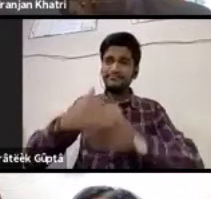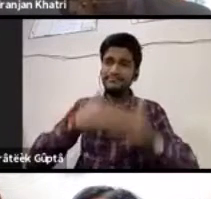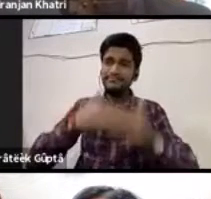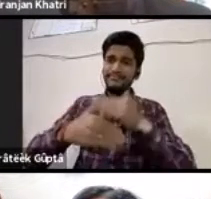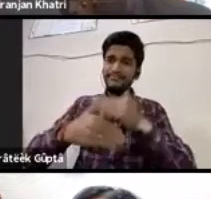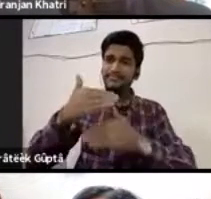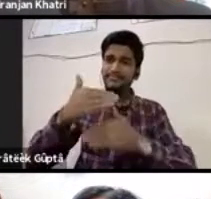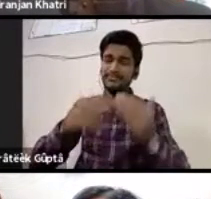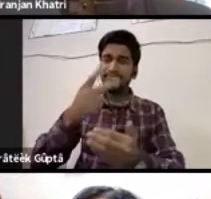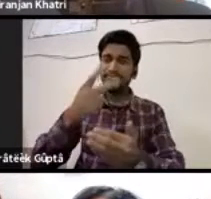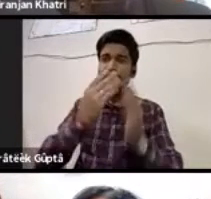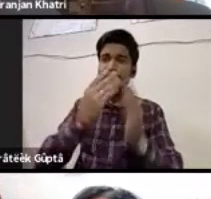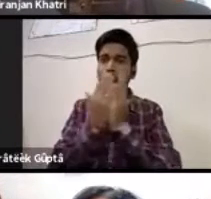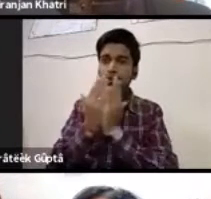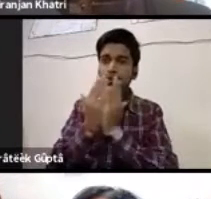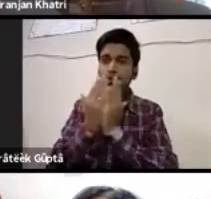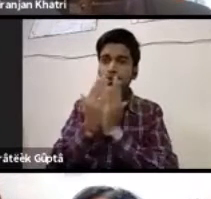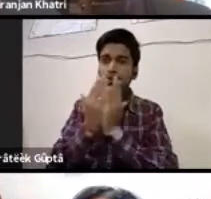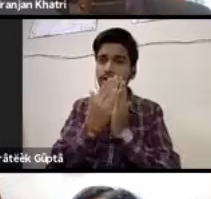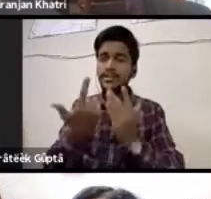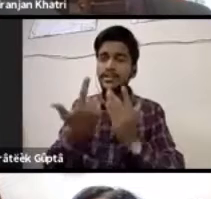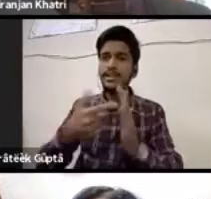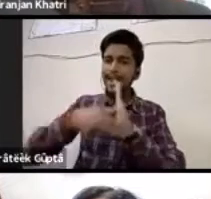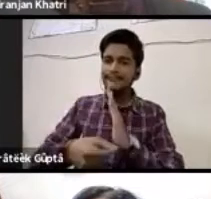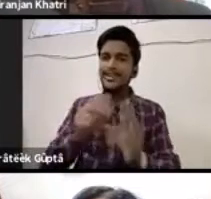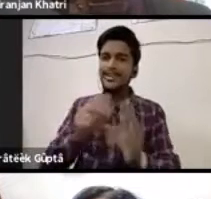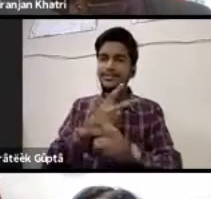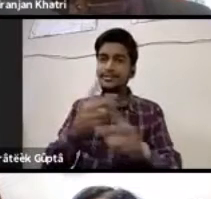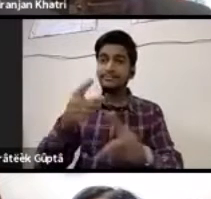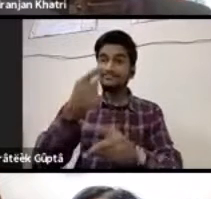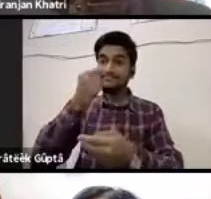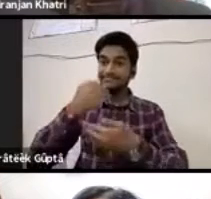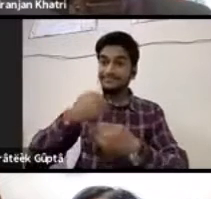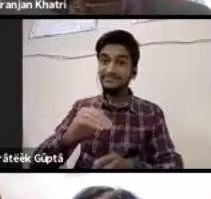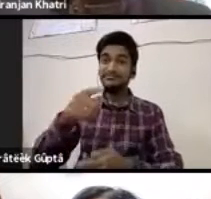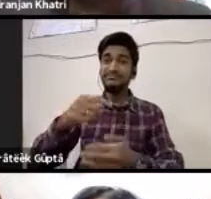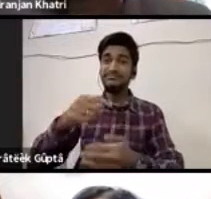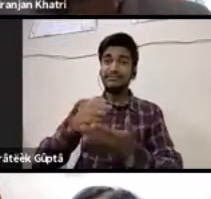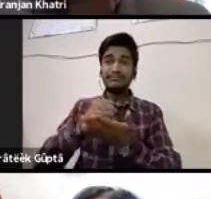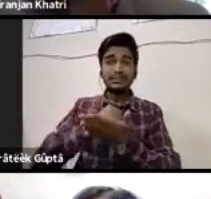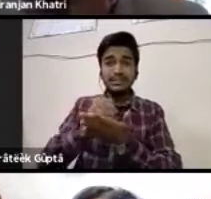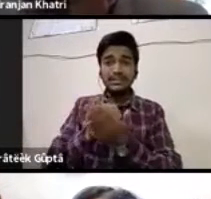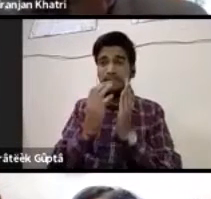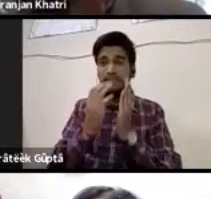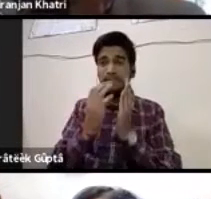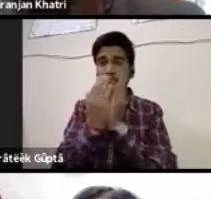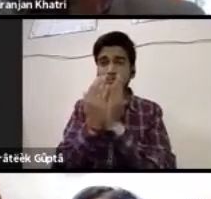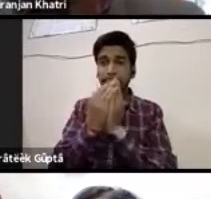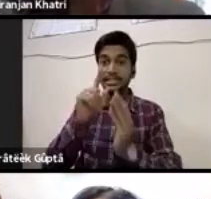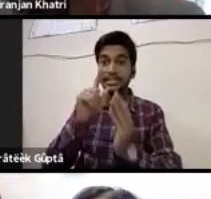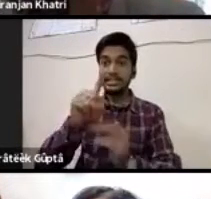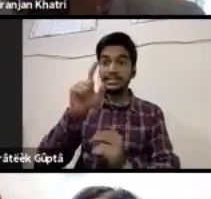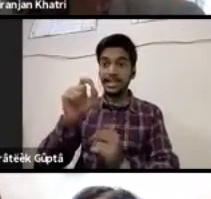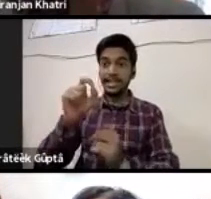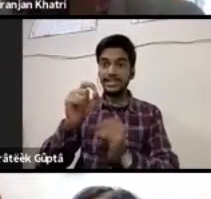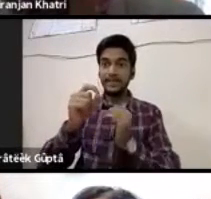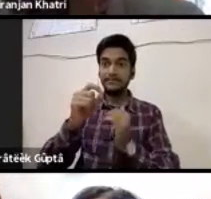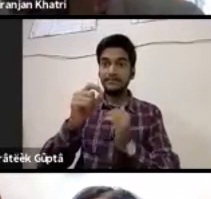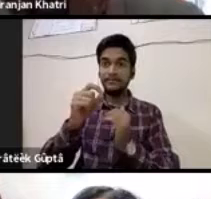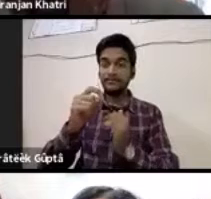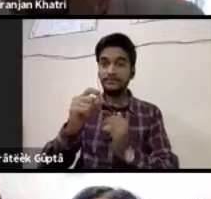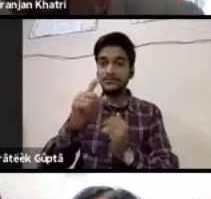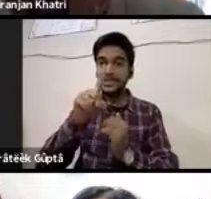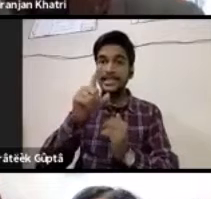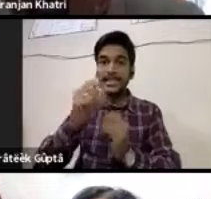मेरे बेटे ने किसी तरीके से बड़ी मुश्किल से 10वीं कर ली विद सेकंड दिस थिंग